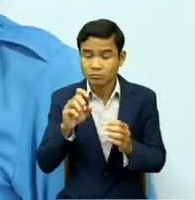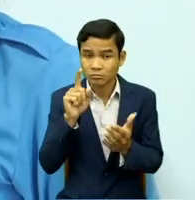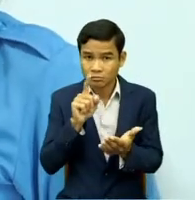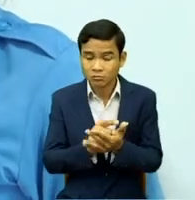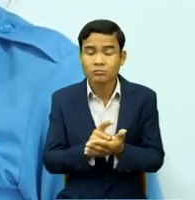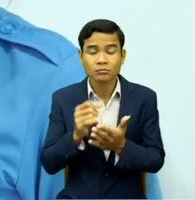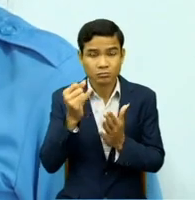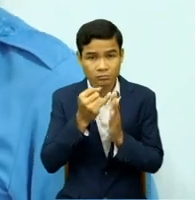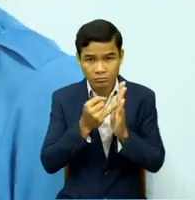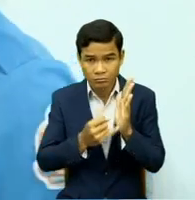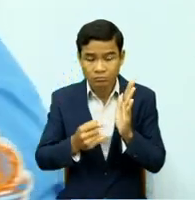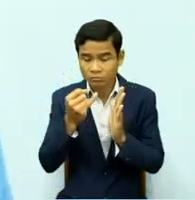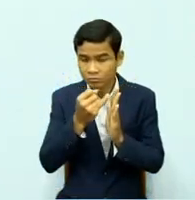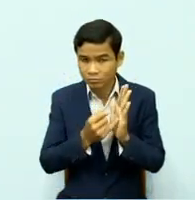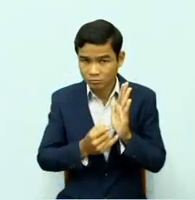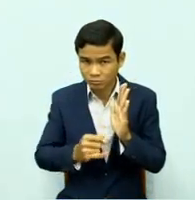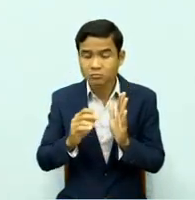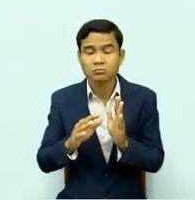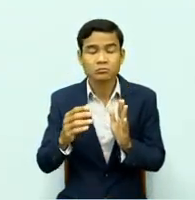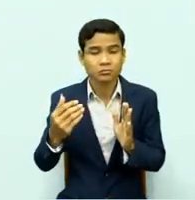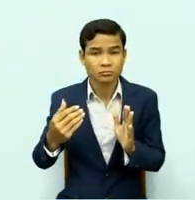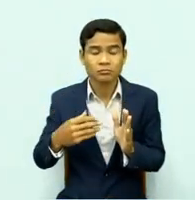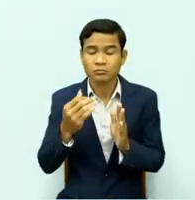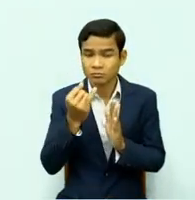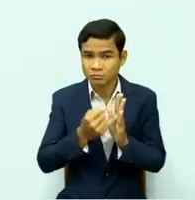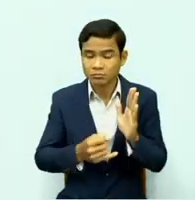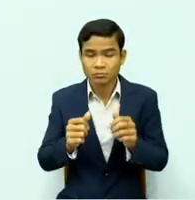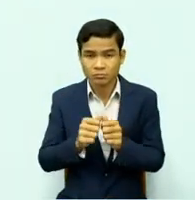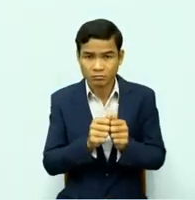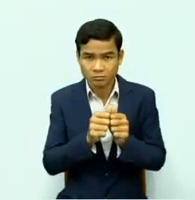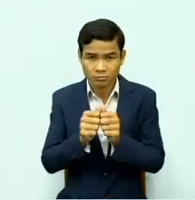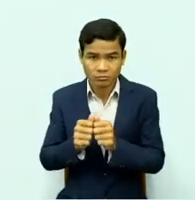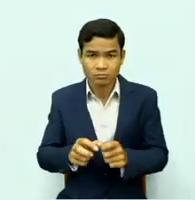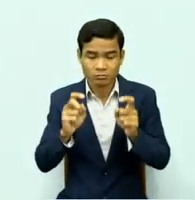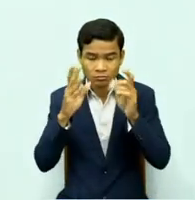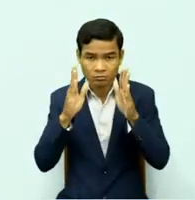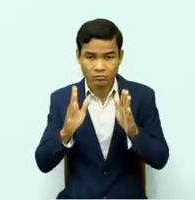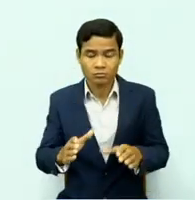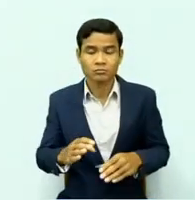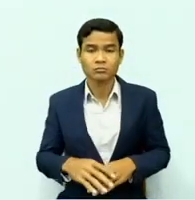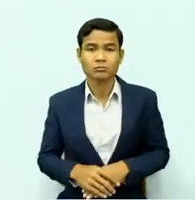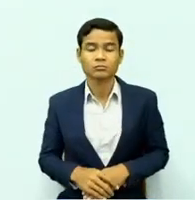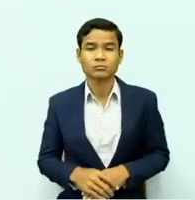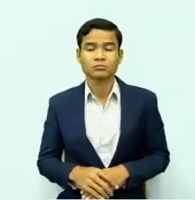សញ្ញា សម្គាល់ បាន ណា ឥឡូវ កូន គូស ជាមួយ អ្នក គ្រូ ណា